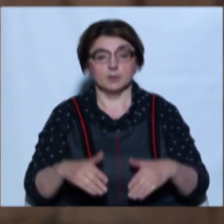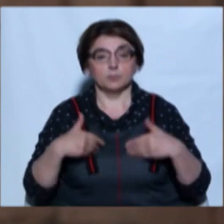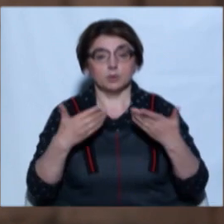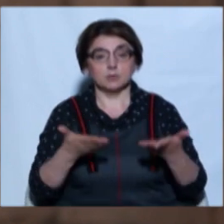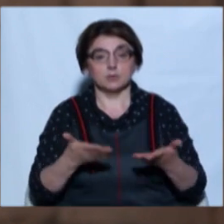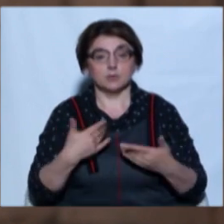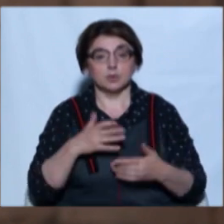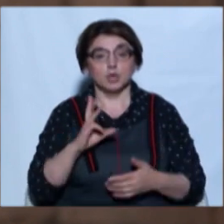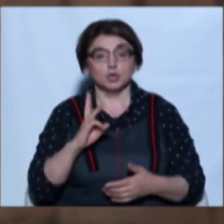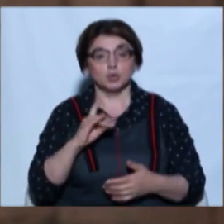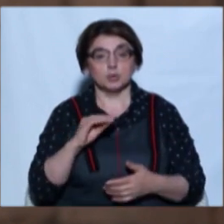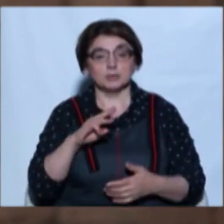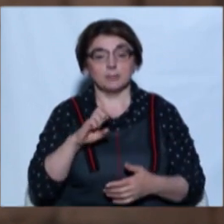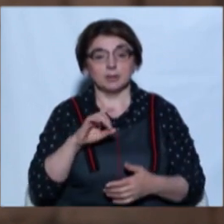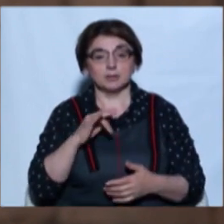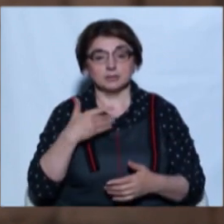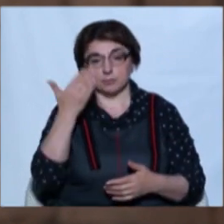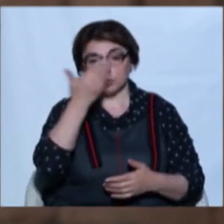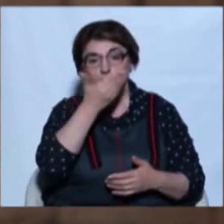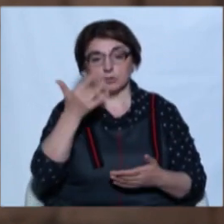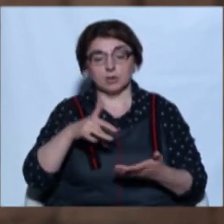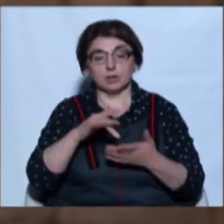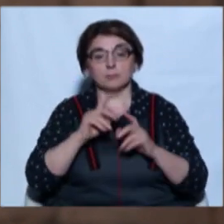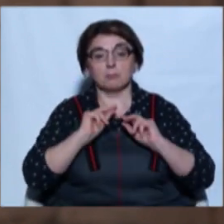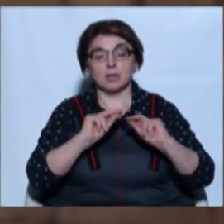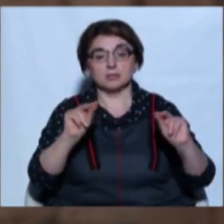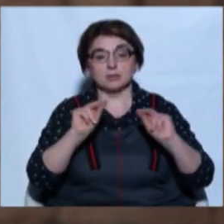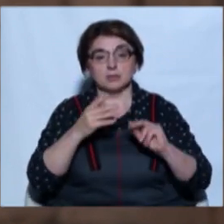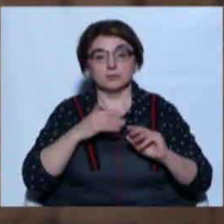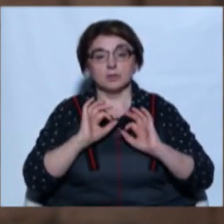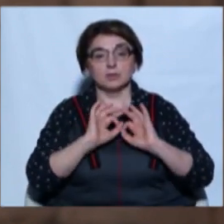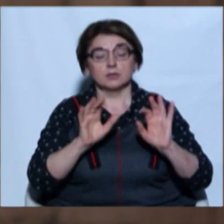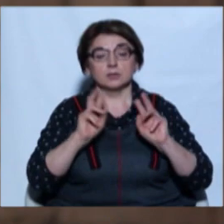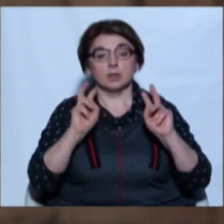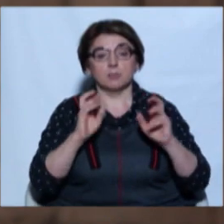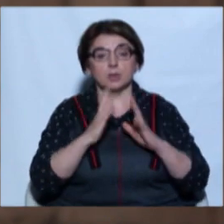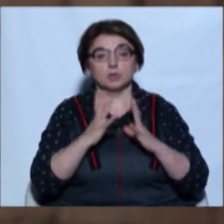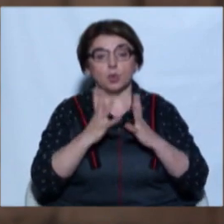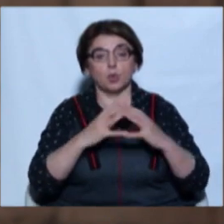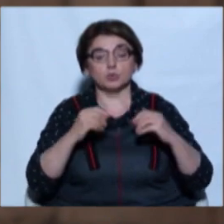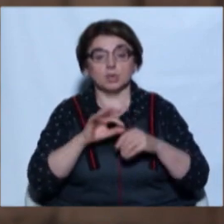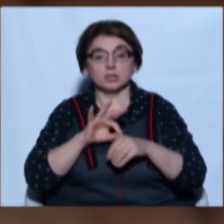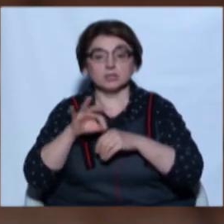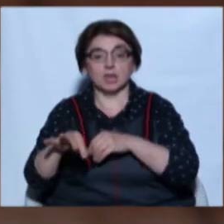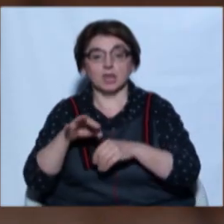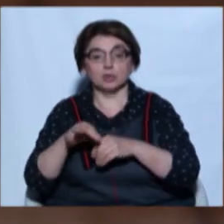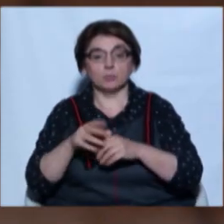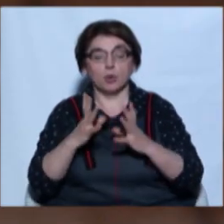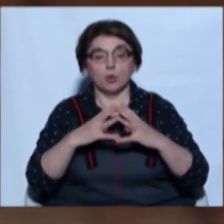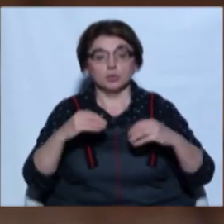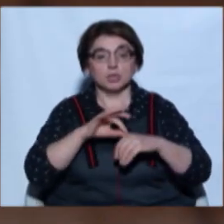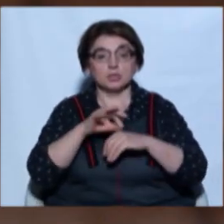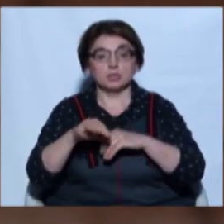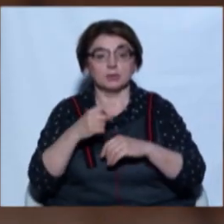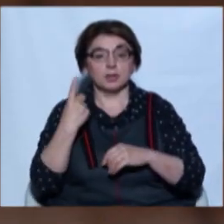მოგესალმებით. მე ვარ შორენა ტაბატაძე, სამოქალაქო განათლების პედაგოგი. ჩვენი საუბრის თემაა ოჯახში ძალადობა. ოჯახში